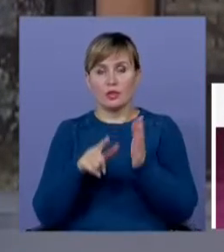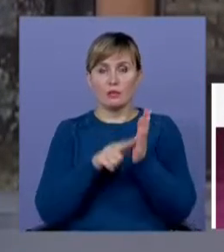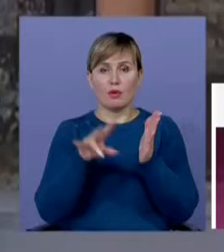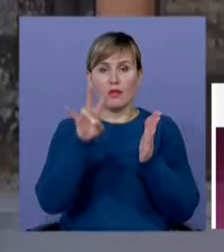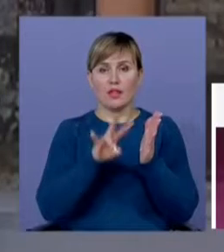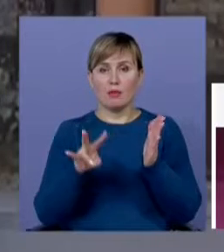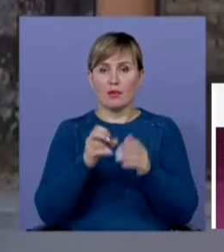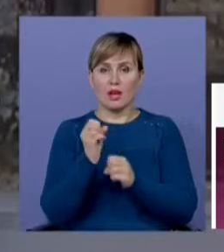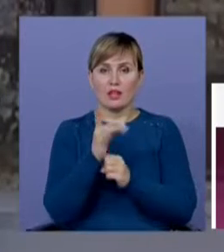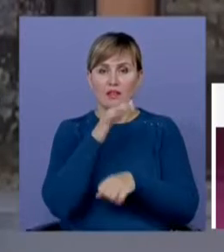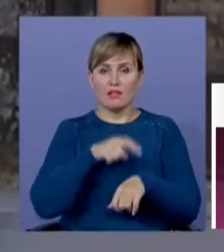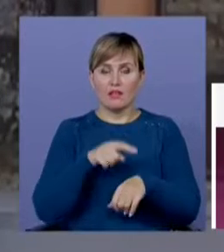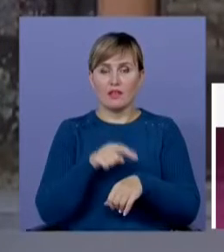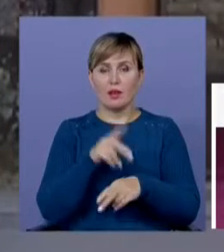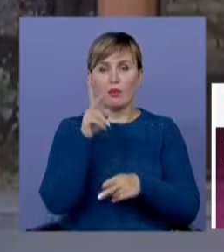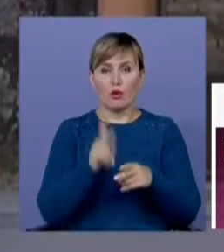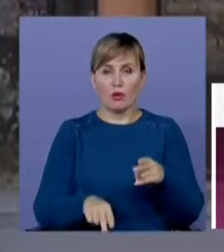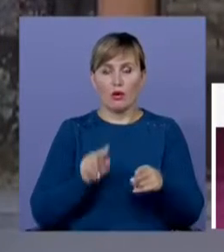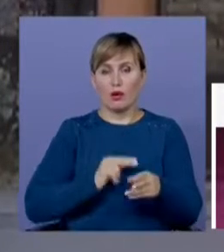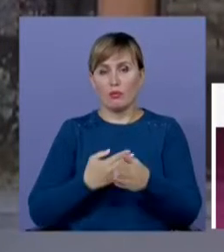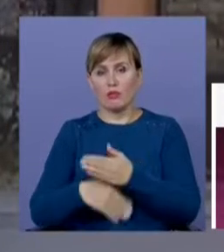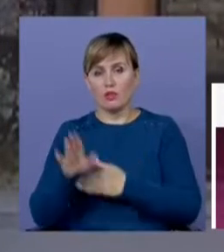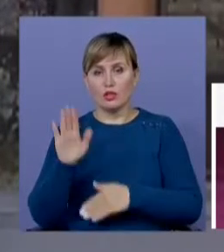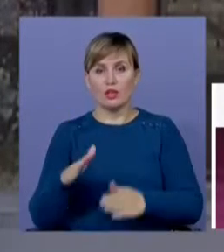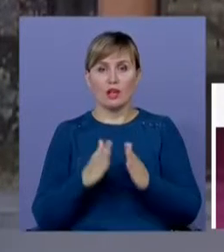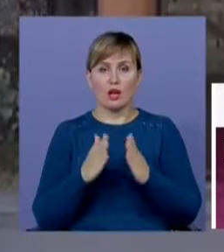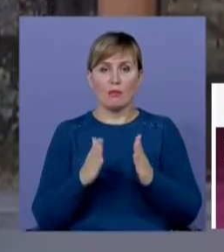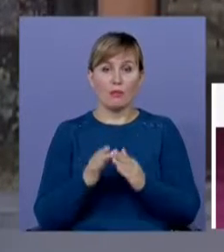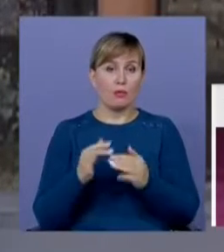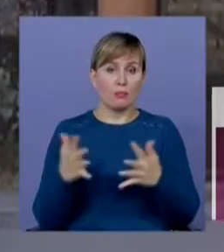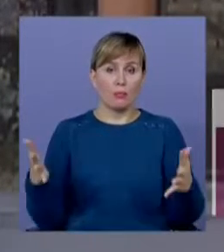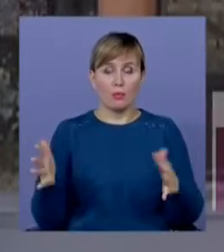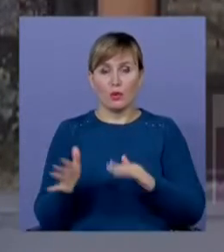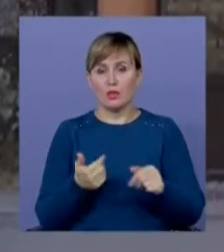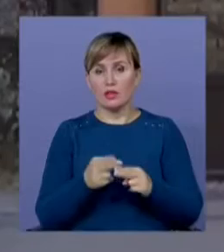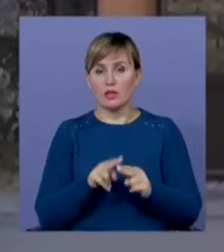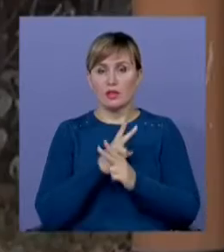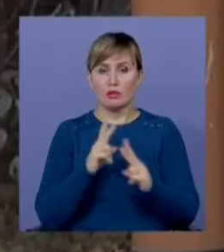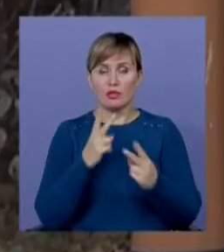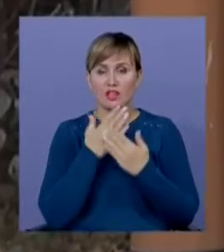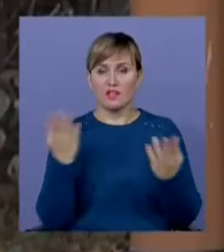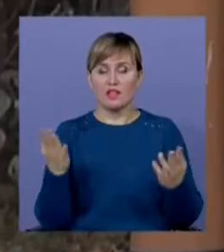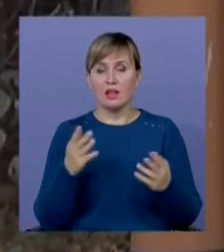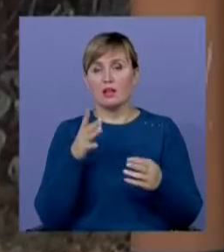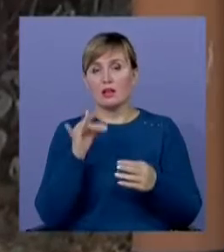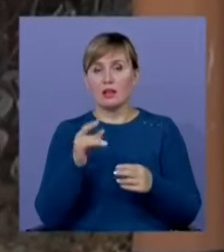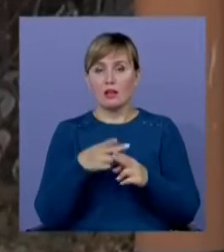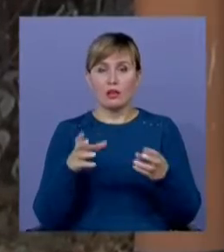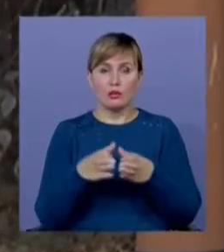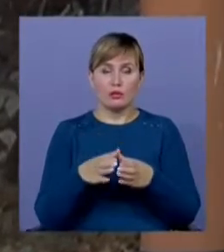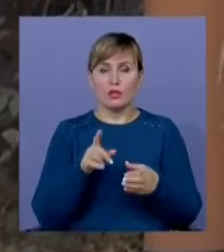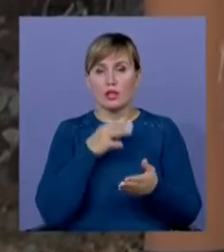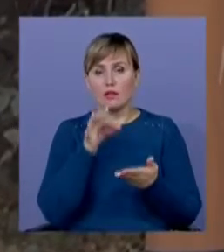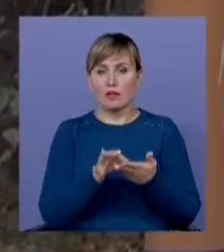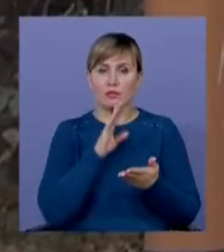ноября в 11 часов вечера в конце рабочего дня, девушка пошла домой. И после этого ее уже никто не видел. Коллеги Акнур Маженовой